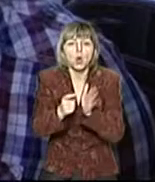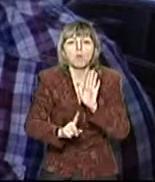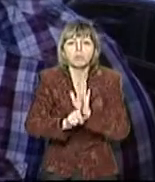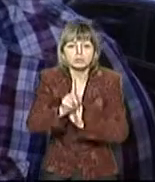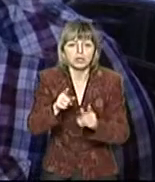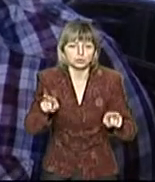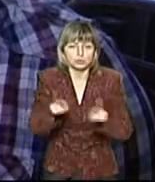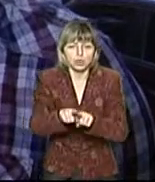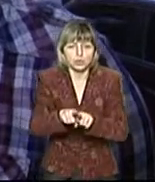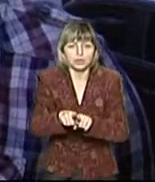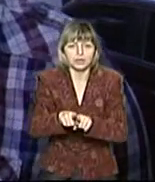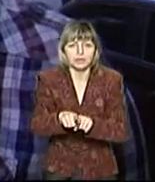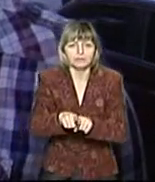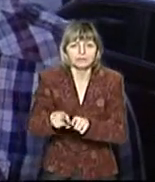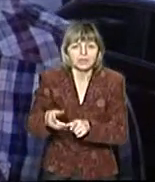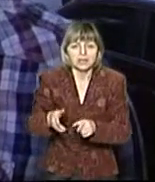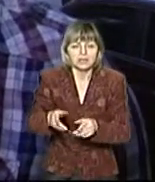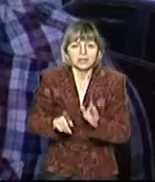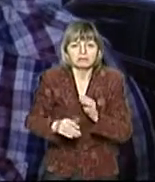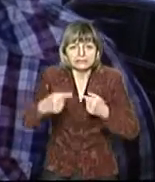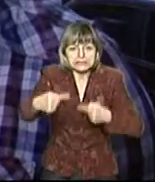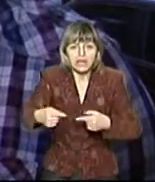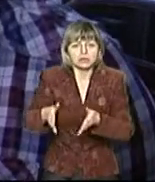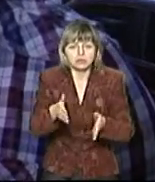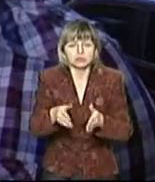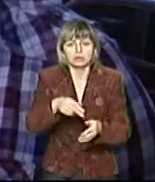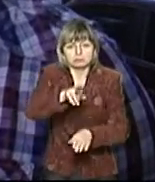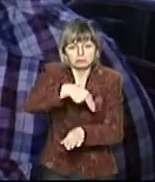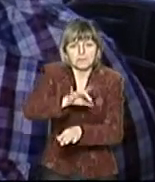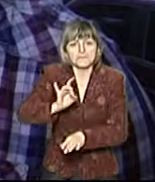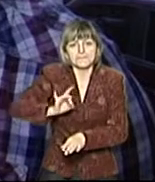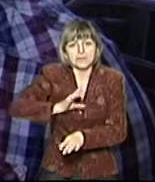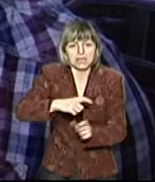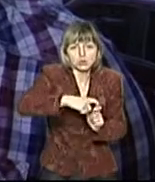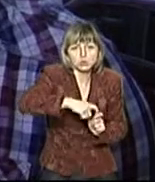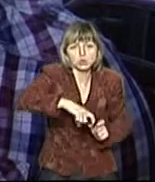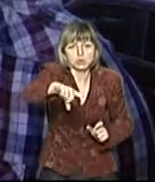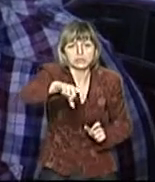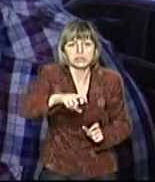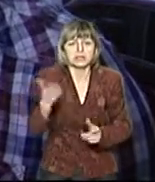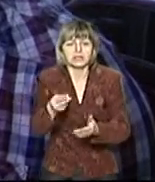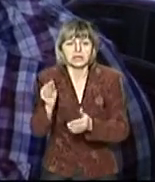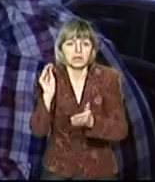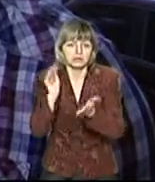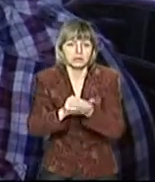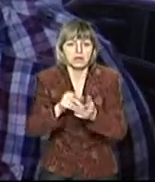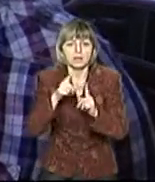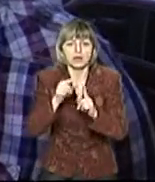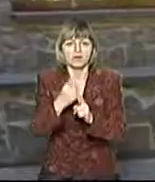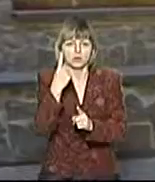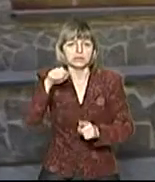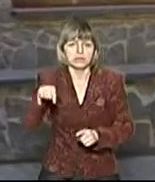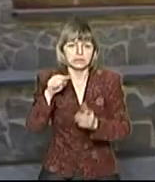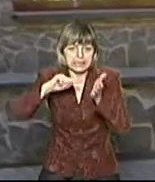такої ділянки дороги повинна наноситися суцільна лінія біла, яка позначається в правилах дорожнього руху